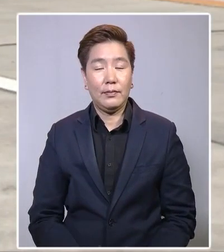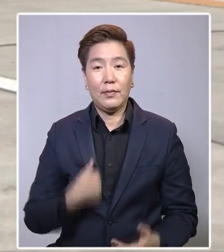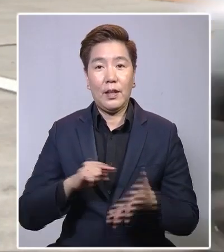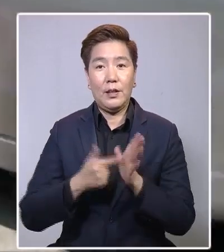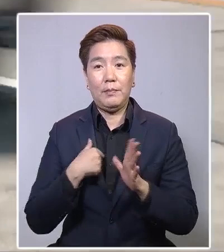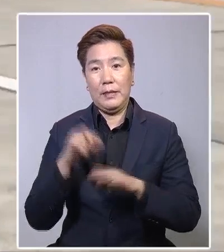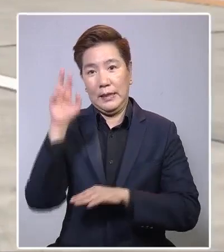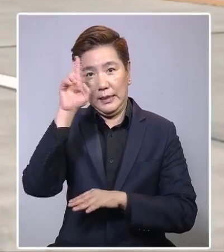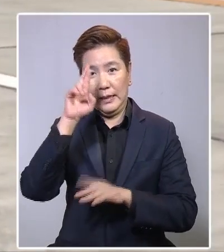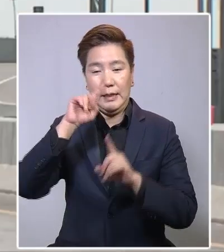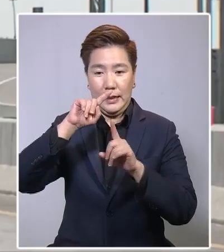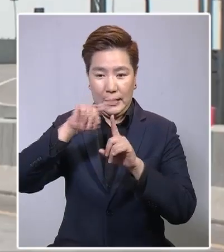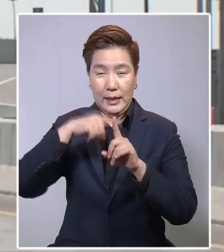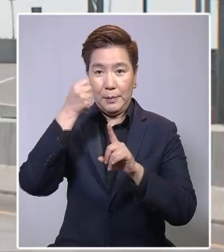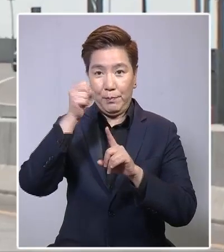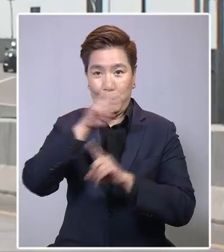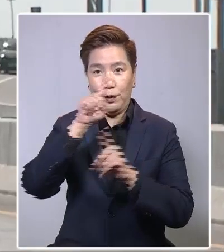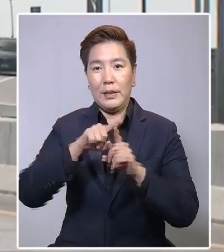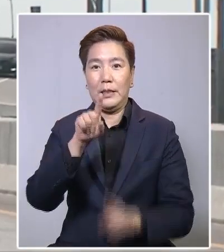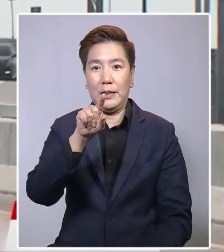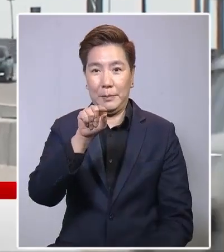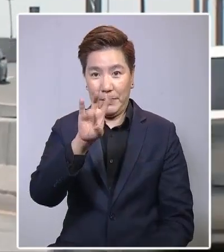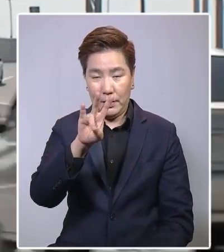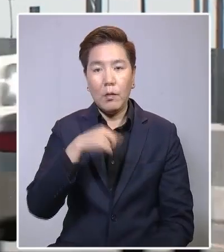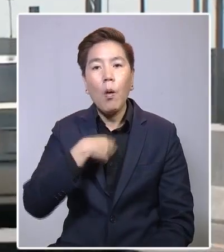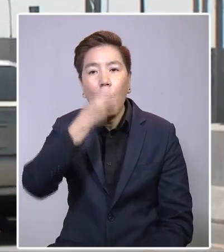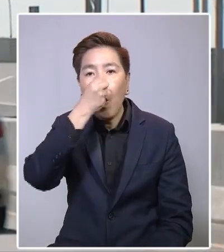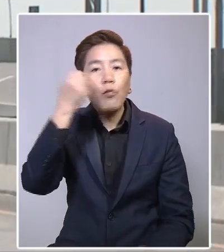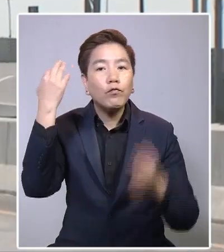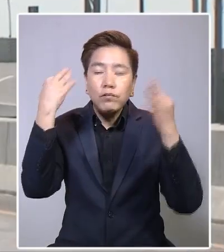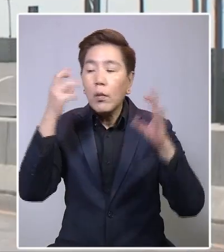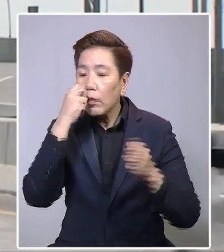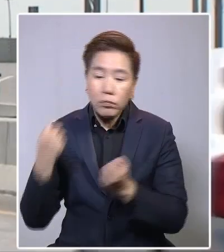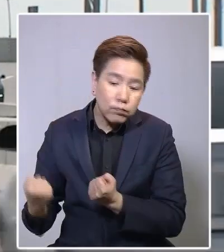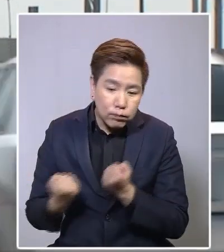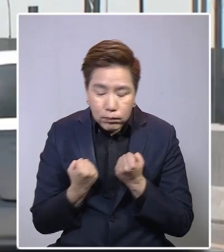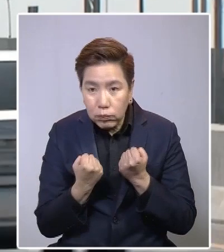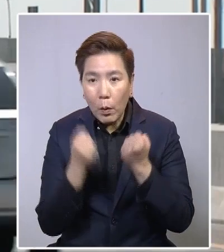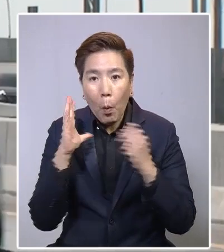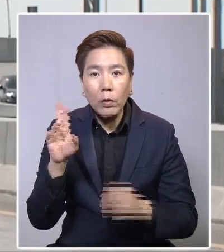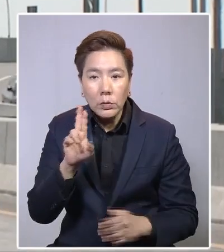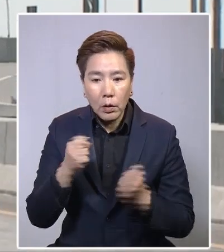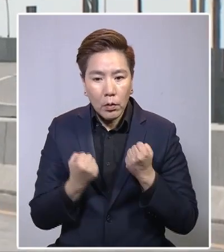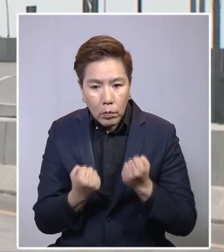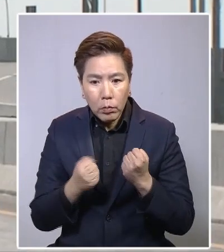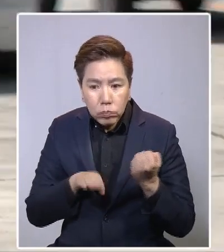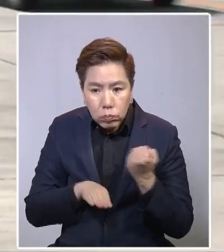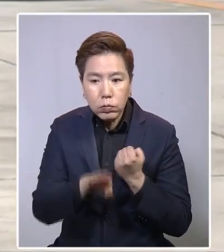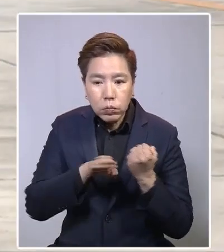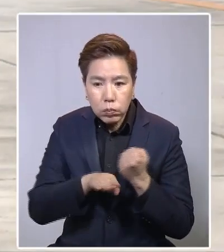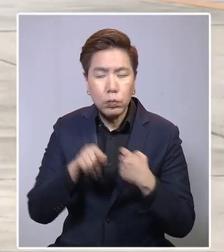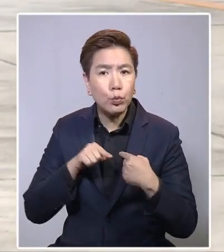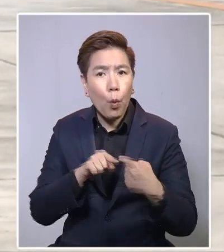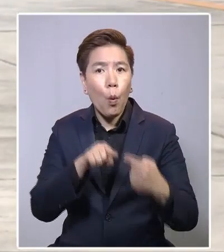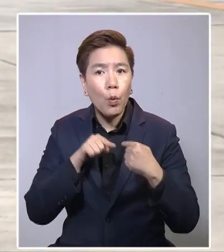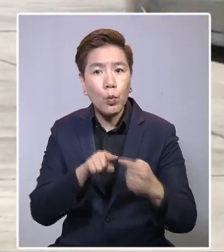เที่ยงวันที่27ที่ผ่านมานะคะที่เปิดให้ทดลองใช้อย่างเป็นทางการมีประชาชนใช้บริการอย่างต่อเนื่องนะค